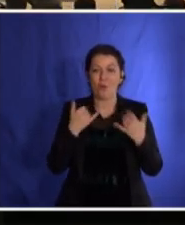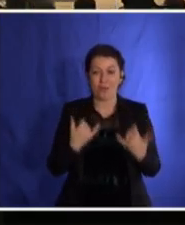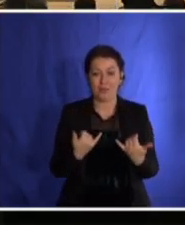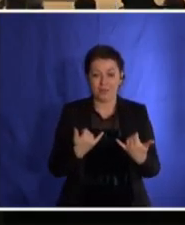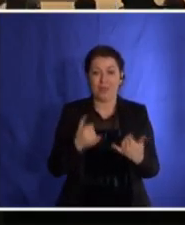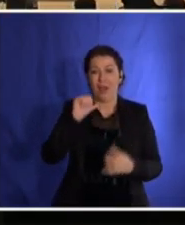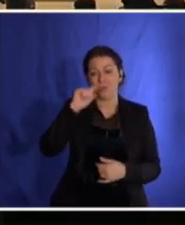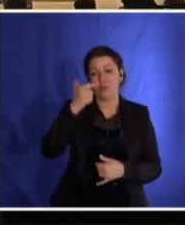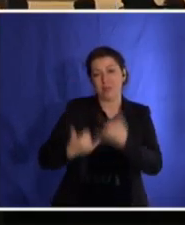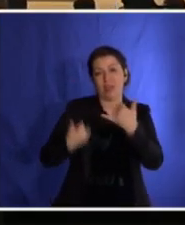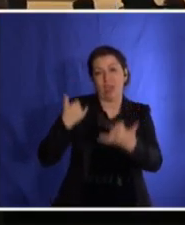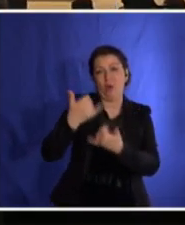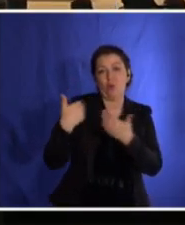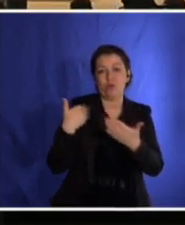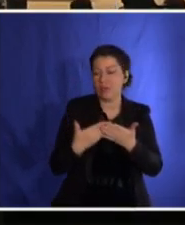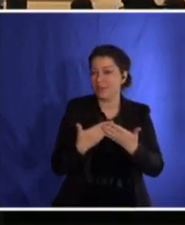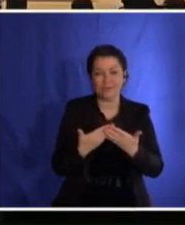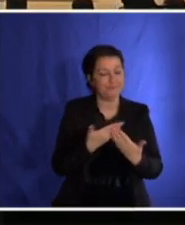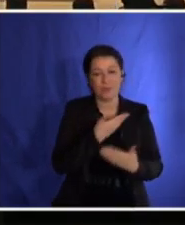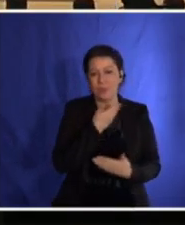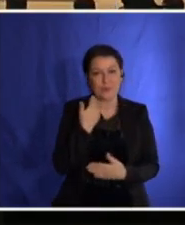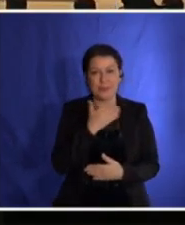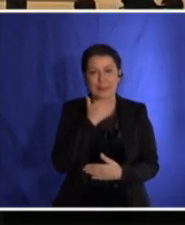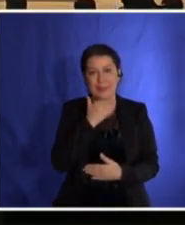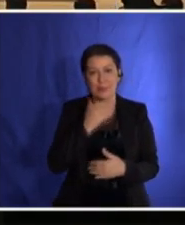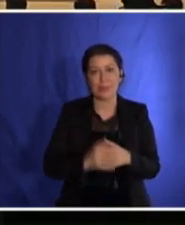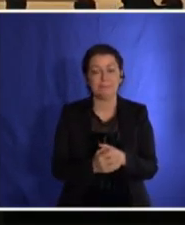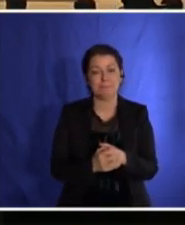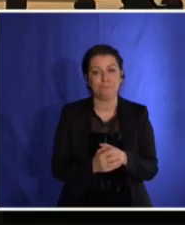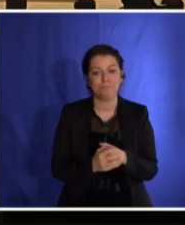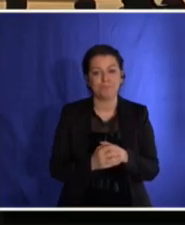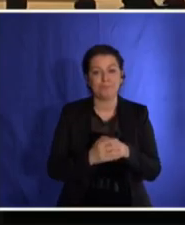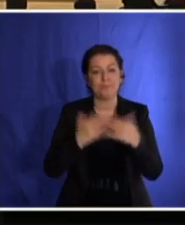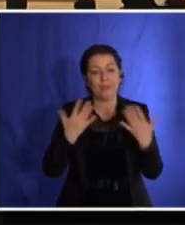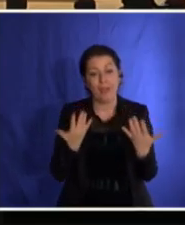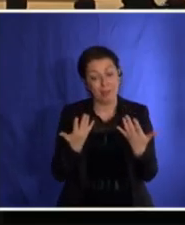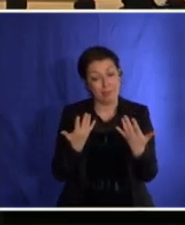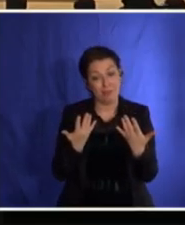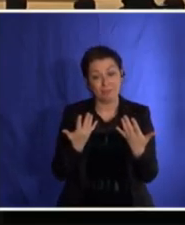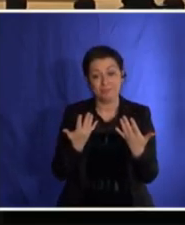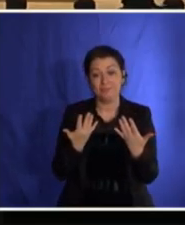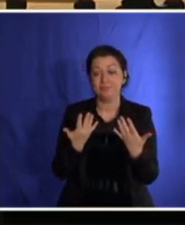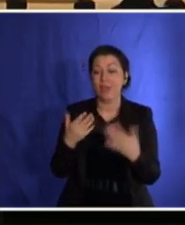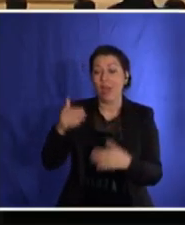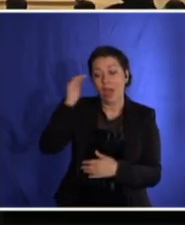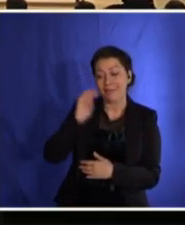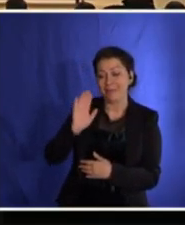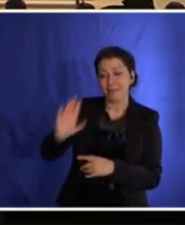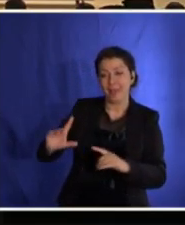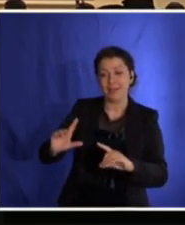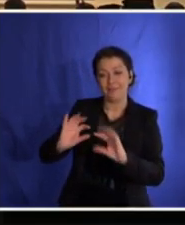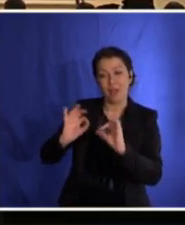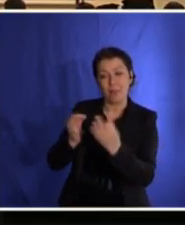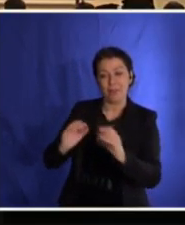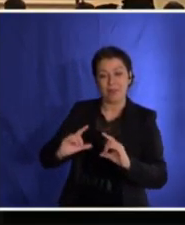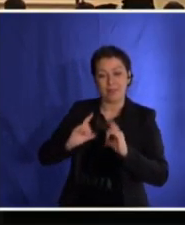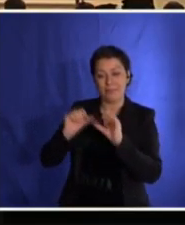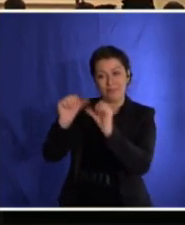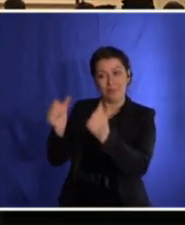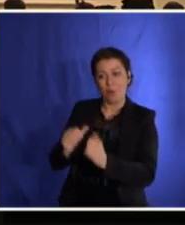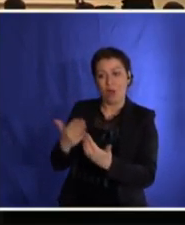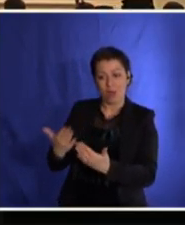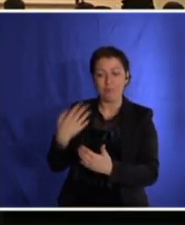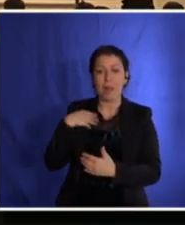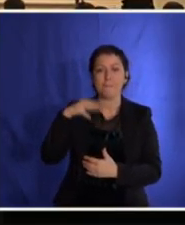reichen. Aber so wie die Hanni ihre Familie lebt, dass der Micky ziemlich viel Hocken